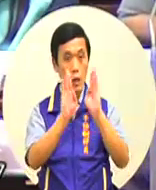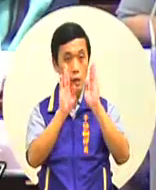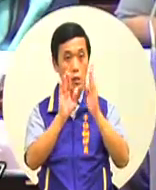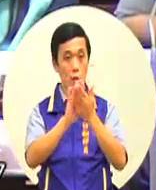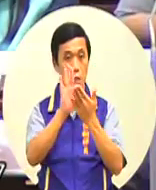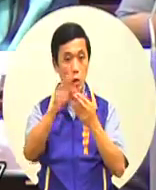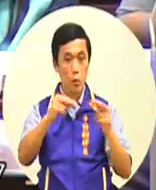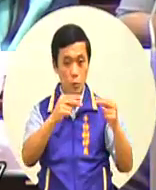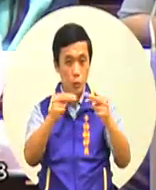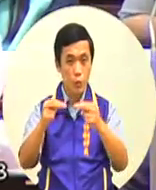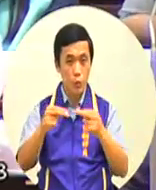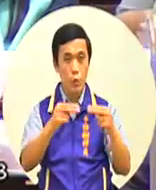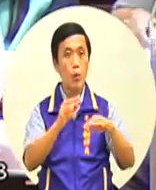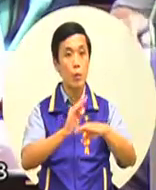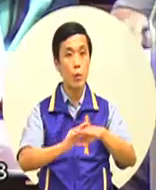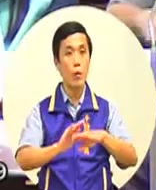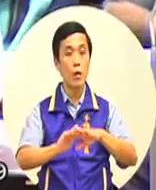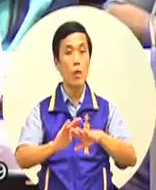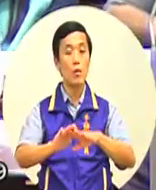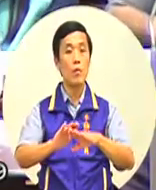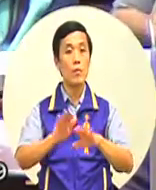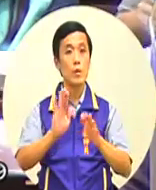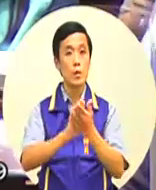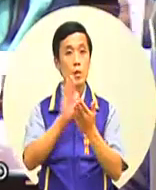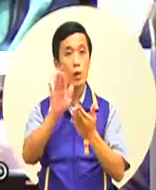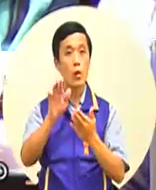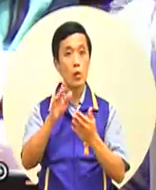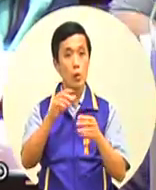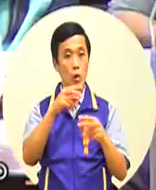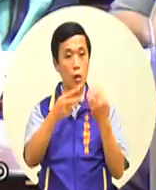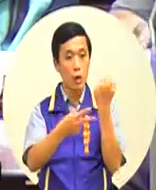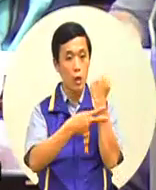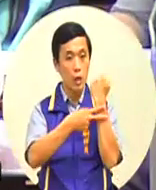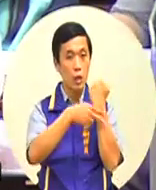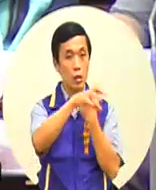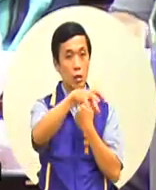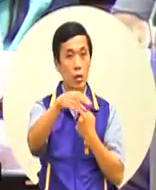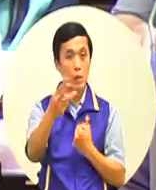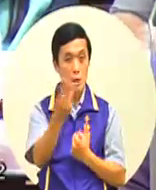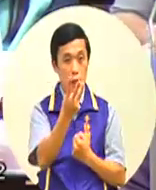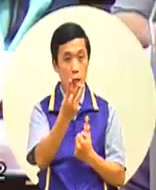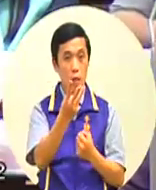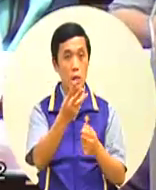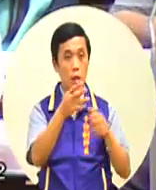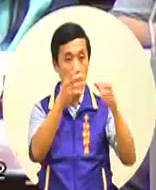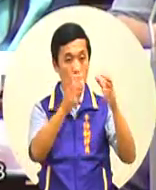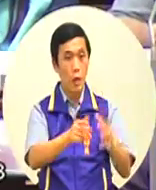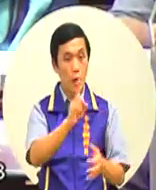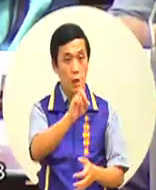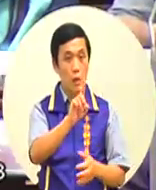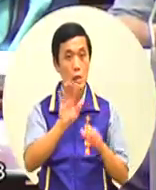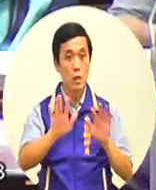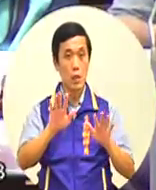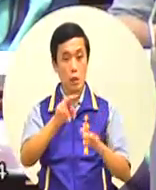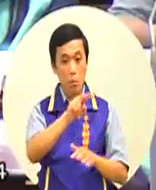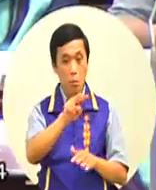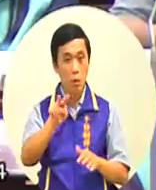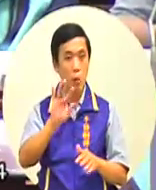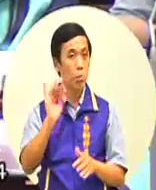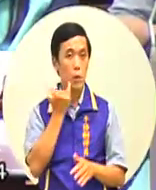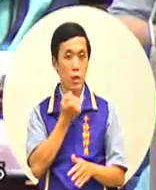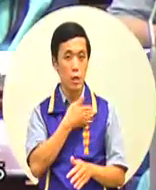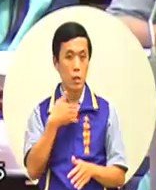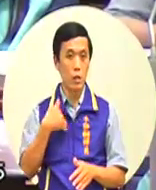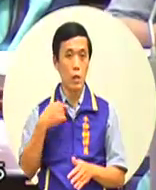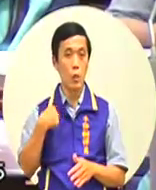时候确定三个里就要有一个，这个目标现在看起来是比较不可行，所以我们也一再的反